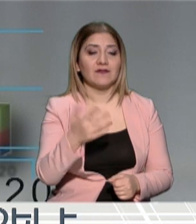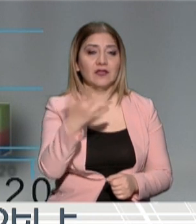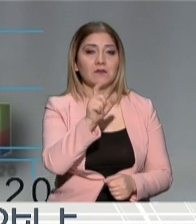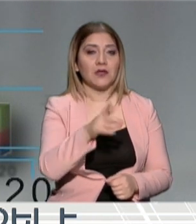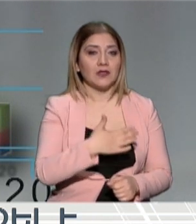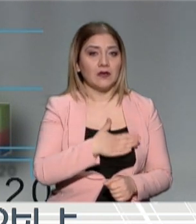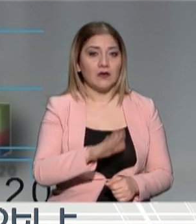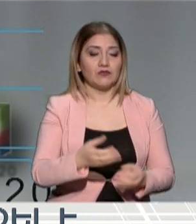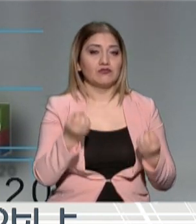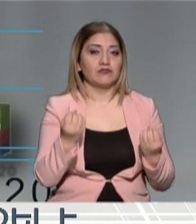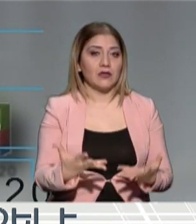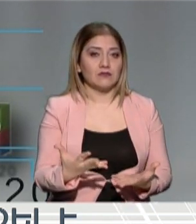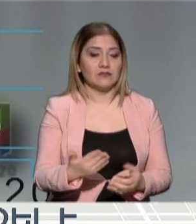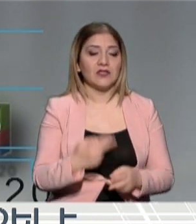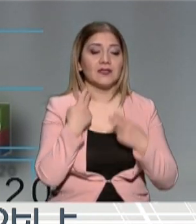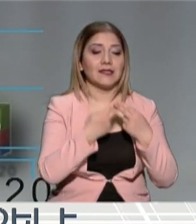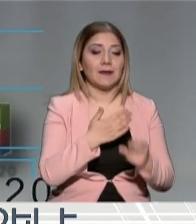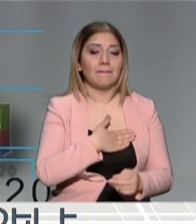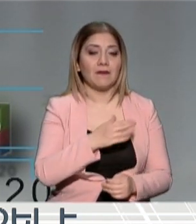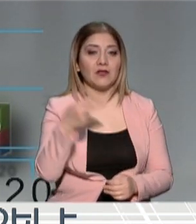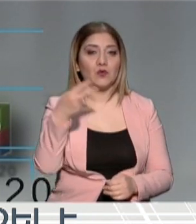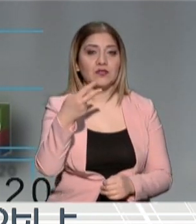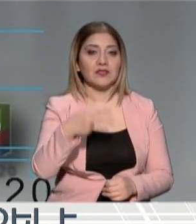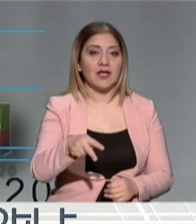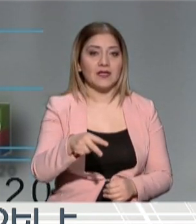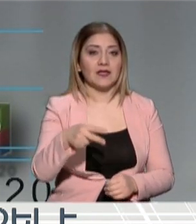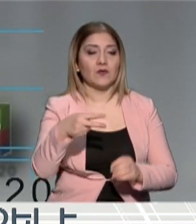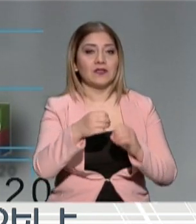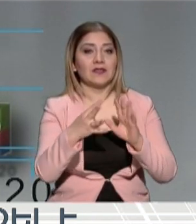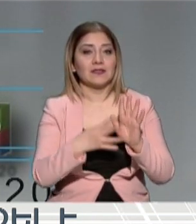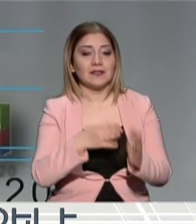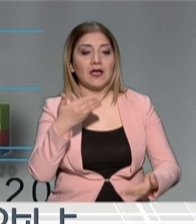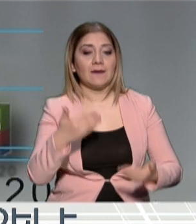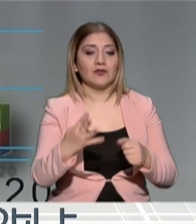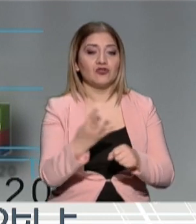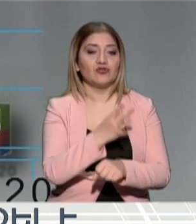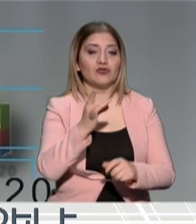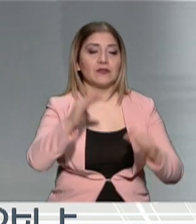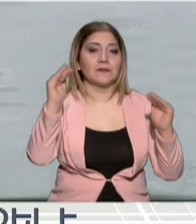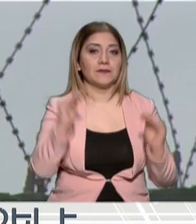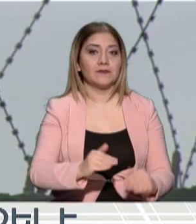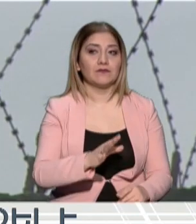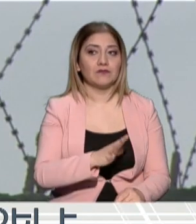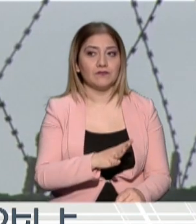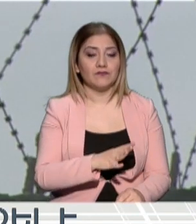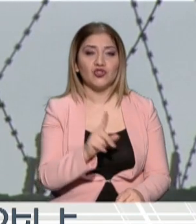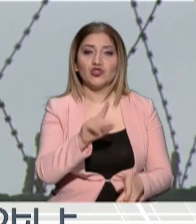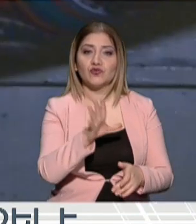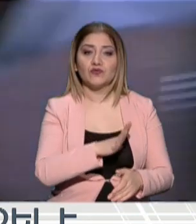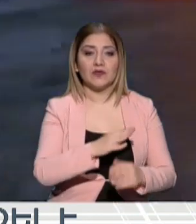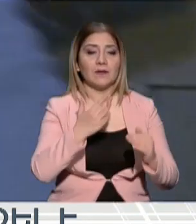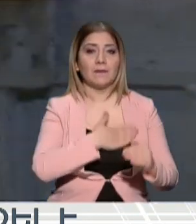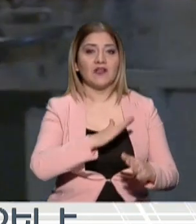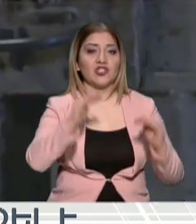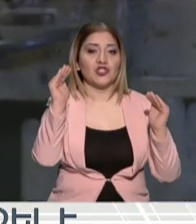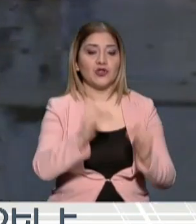մահ։ Քրեակատարողական հիմնարկներում մահերի թիվը 2020-ը 19-ի համեմատ 4 անգամ նվազել է։ Որն է եղել մահերի